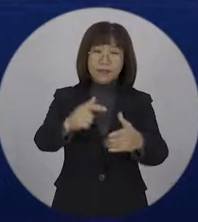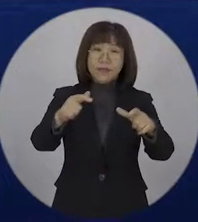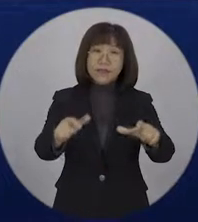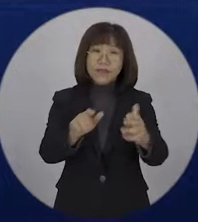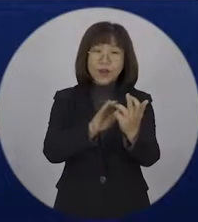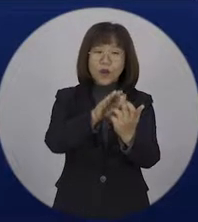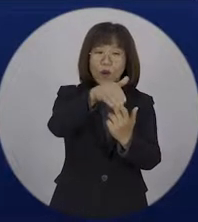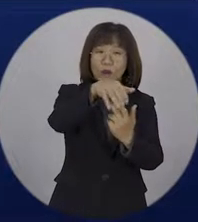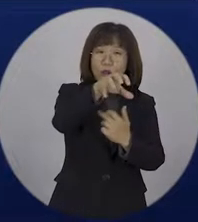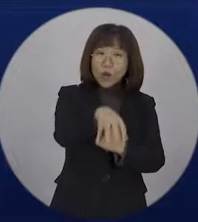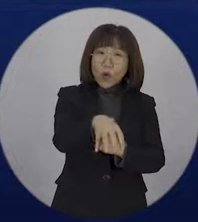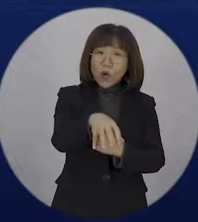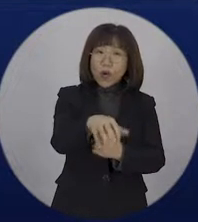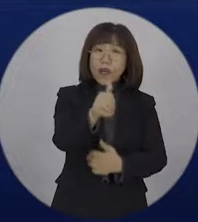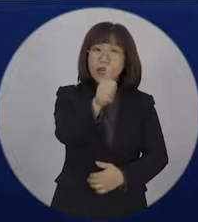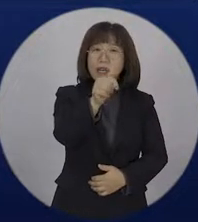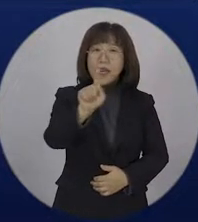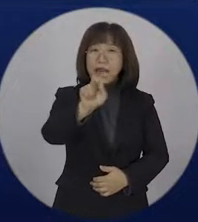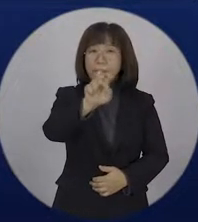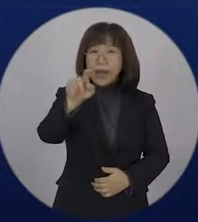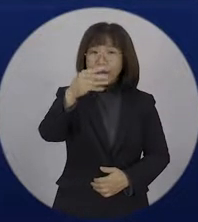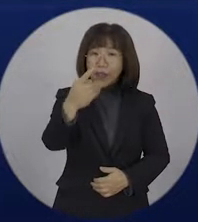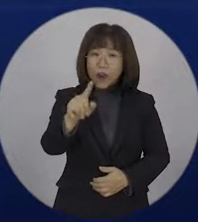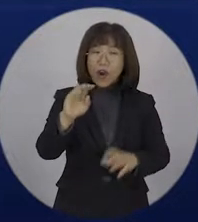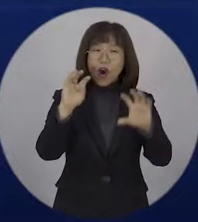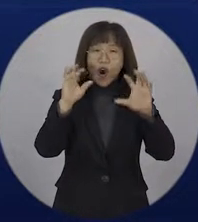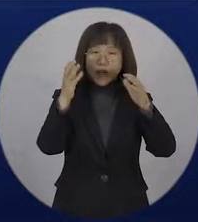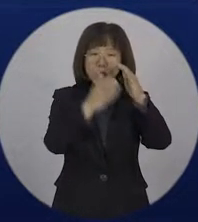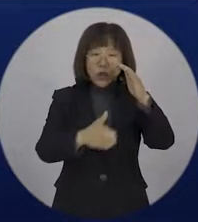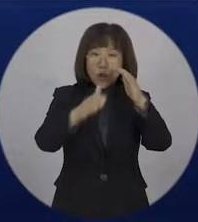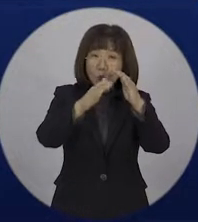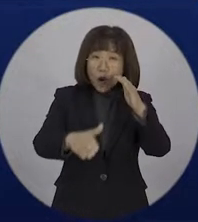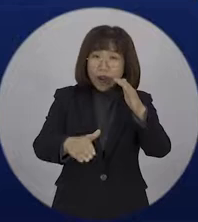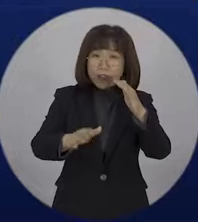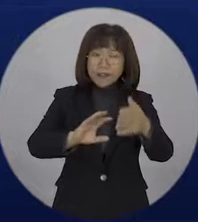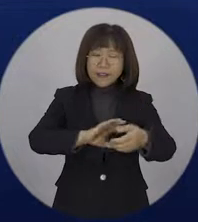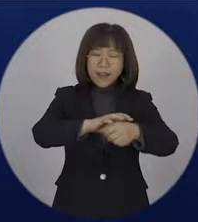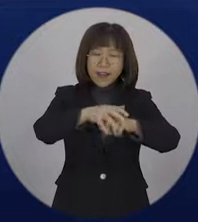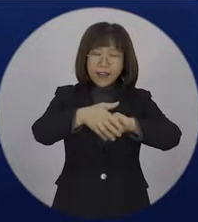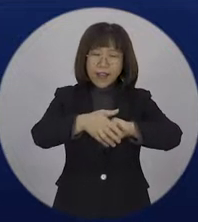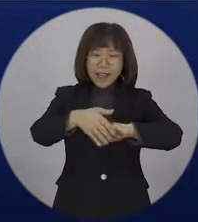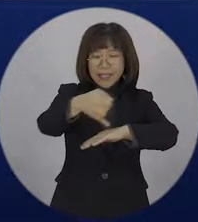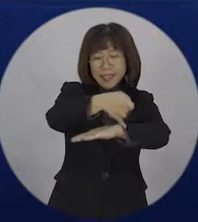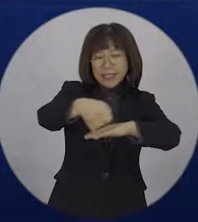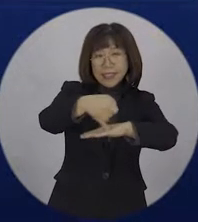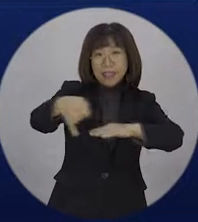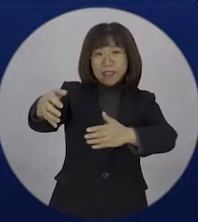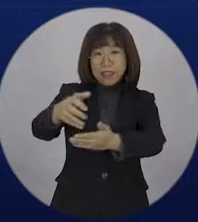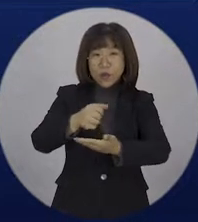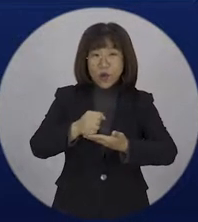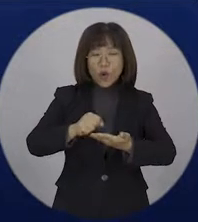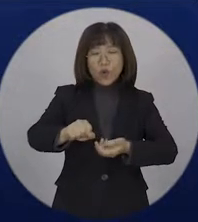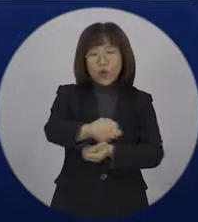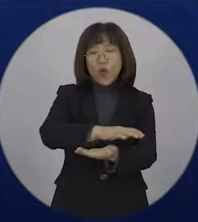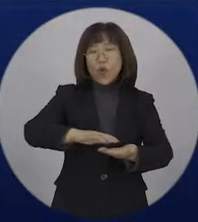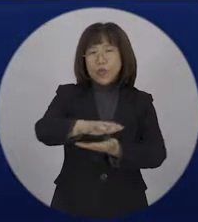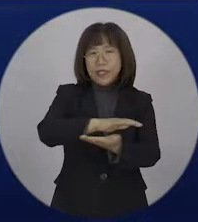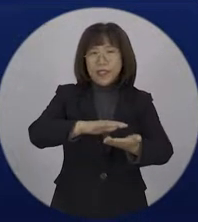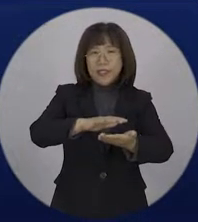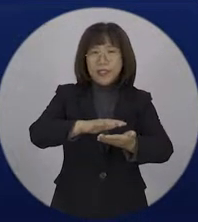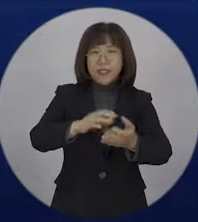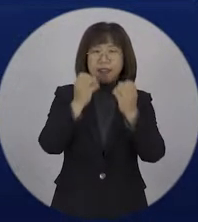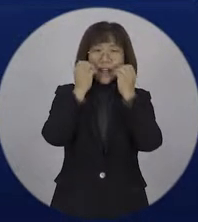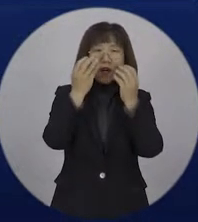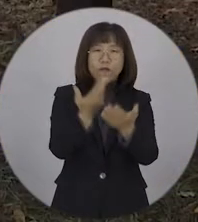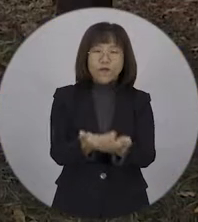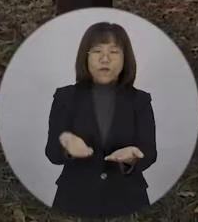강서구 화곡동에 위치한 하마터 어린이공원이 유니버셜 디자인을 입고 놀이 중심의 통합 어린이공원으로